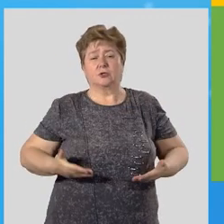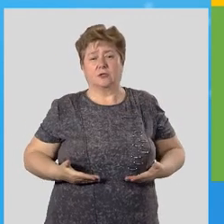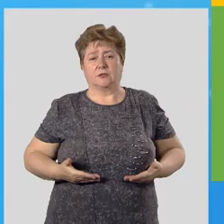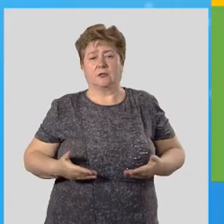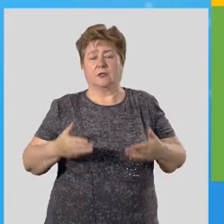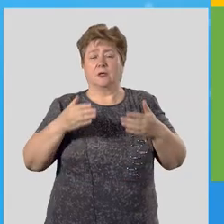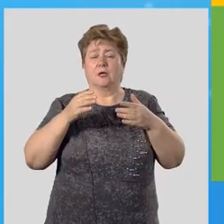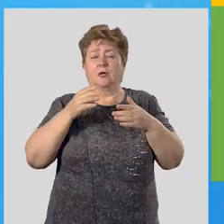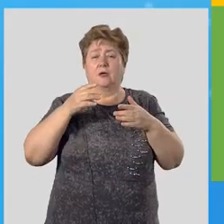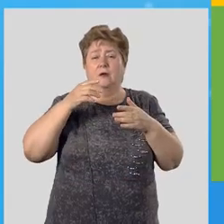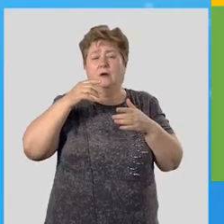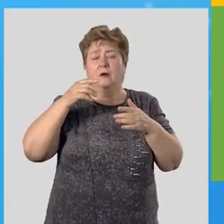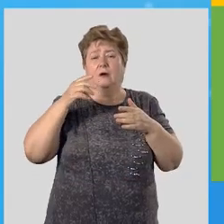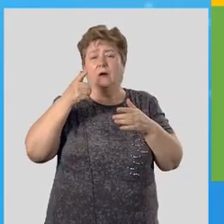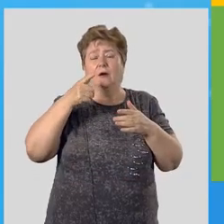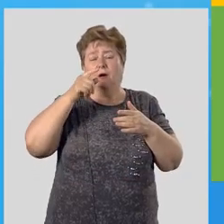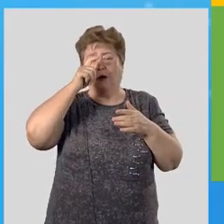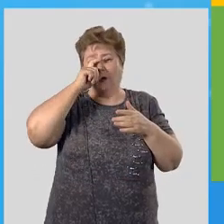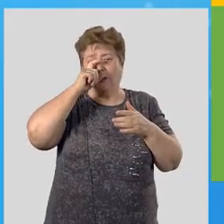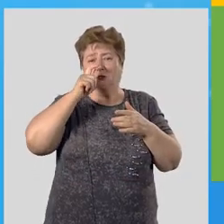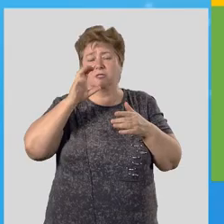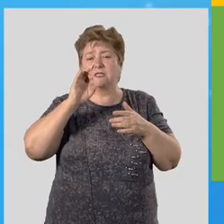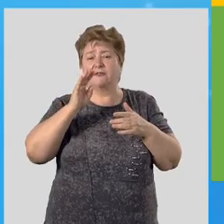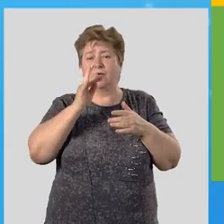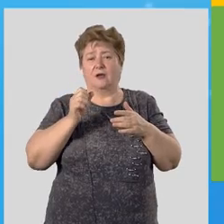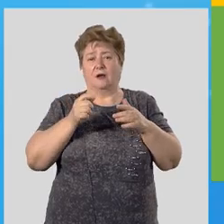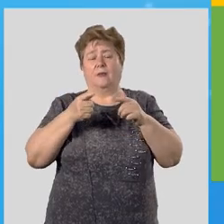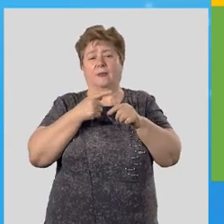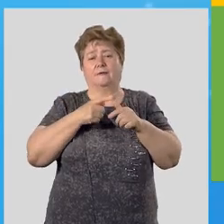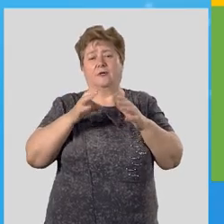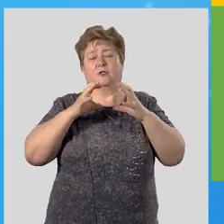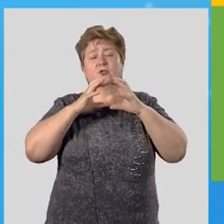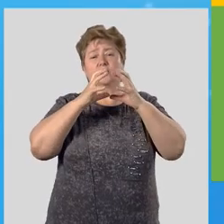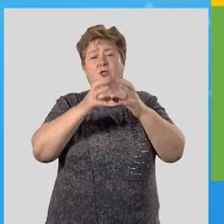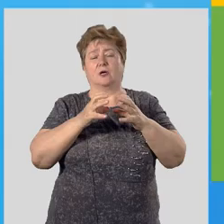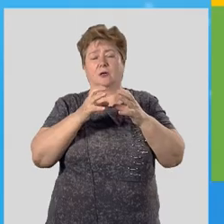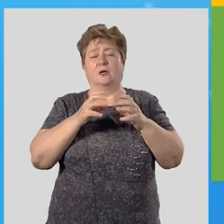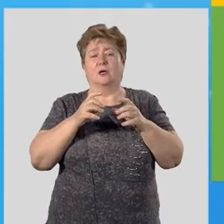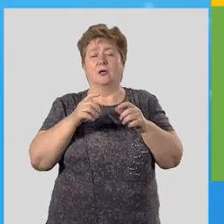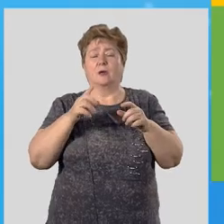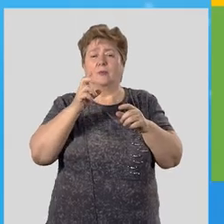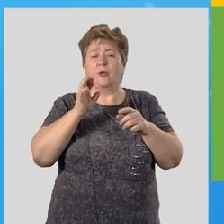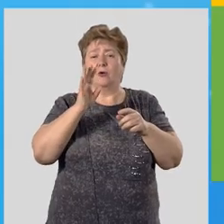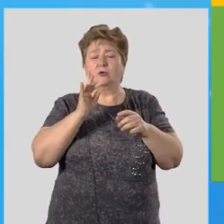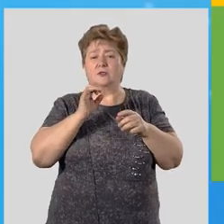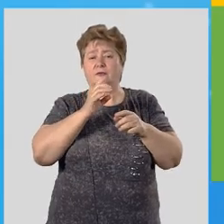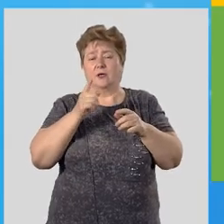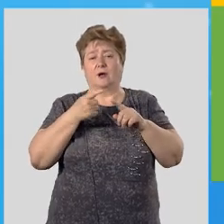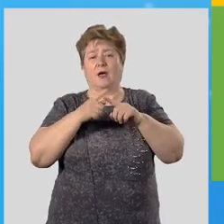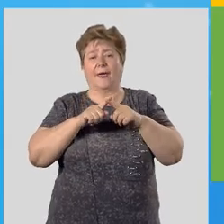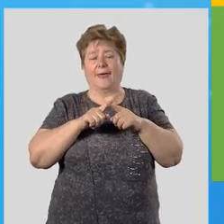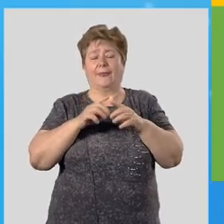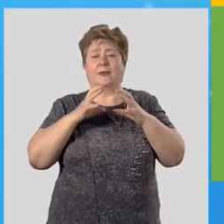«жизнь», а греческое слово «сфера» означает «шар». Значит, биосфера –